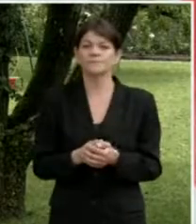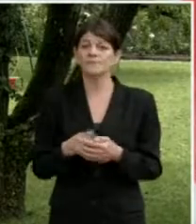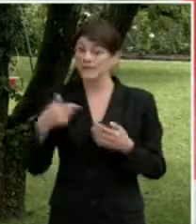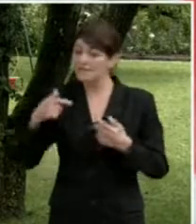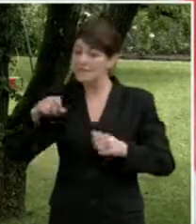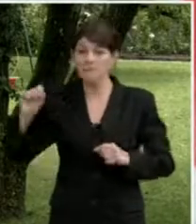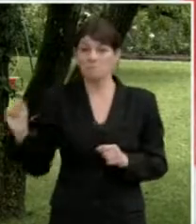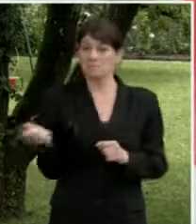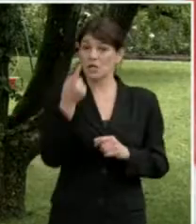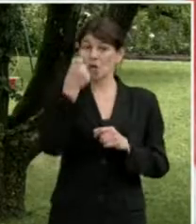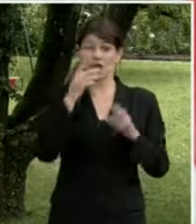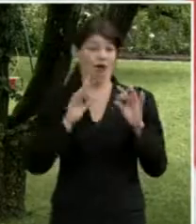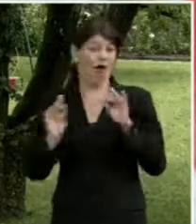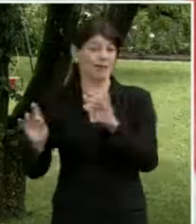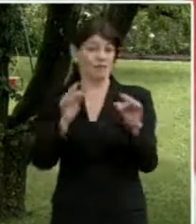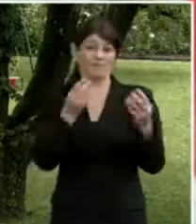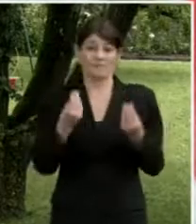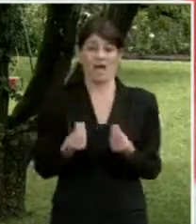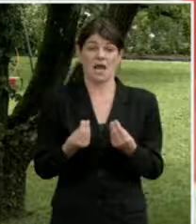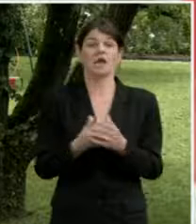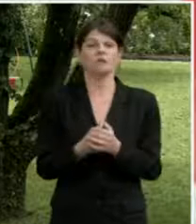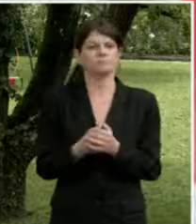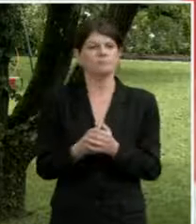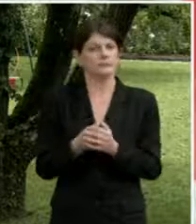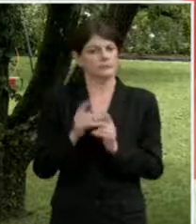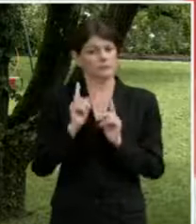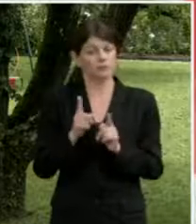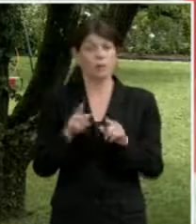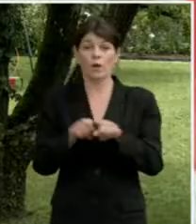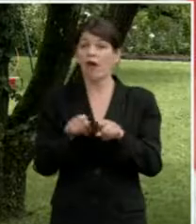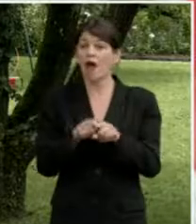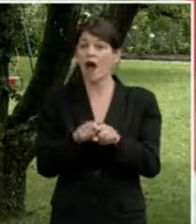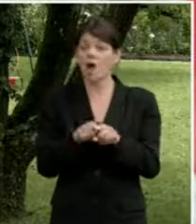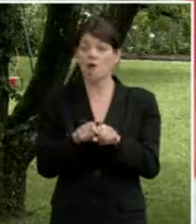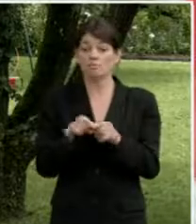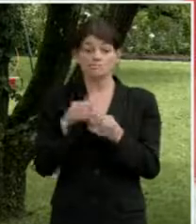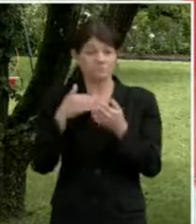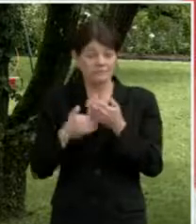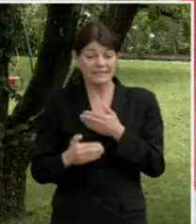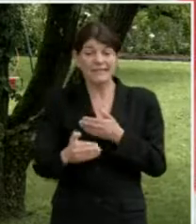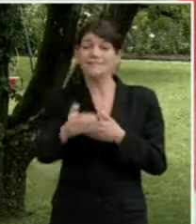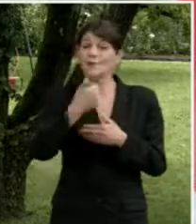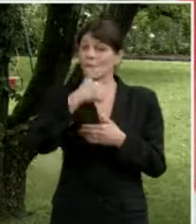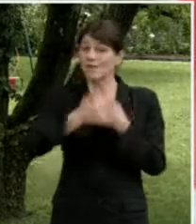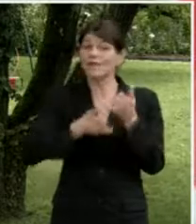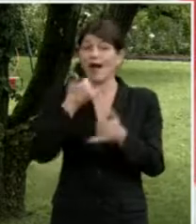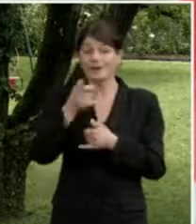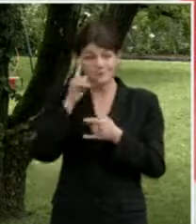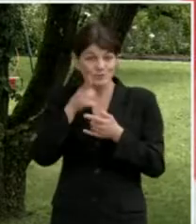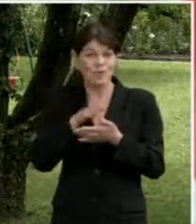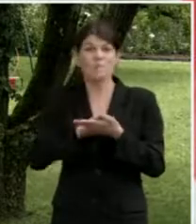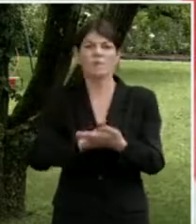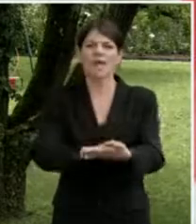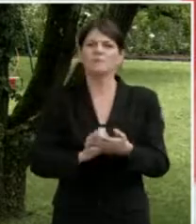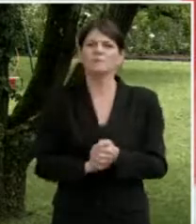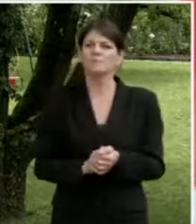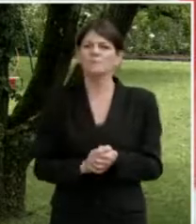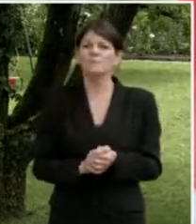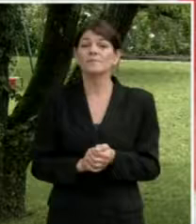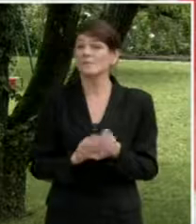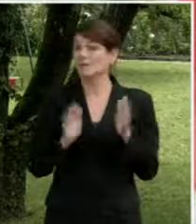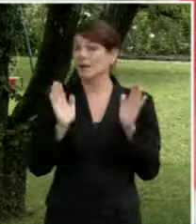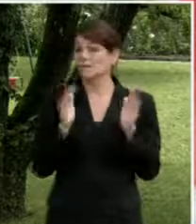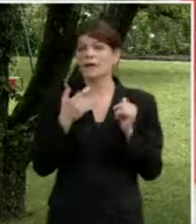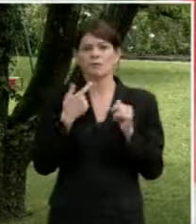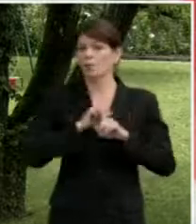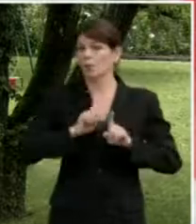Diese besondere Handlungsfähigkeit sollten wir uns auch für die nächsten 100 Jahre bewahren. Dazu dürfen wir